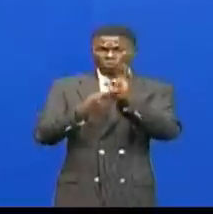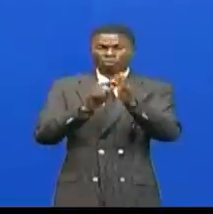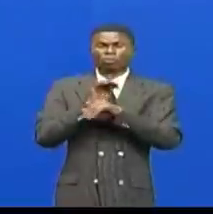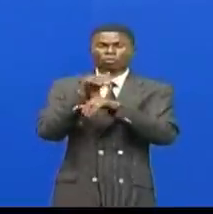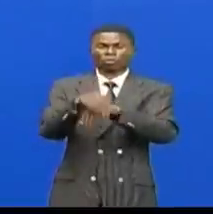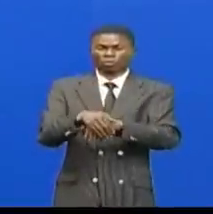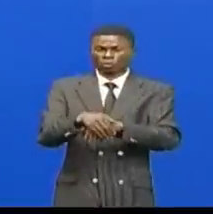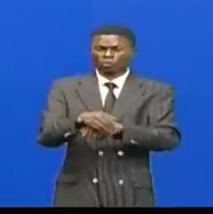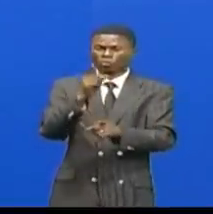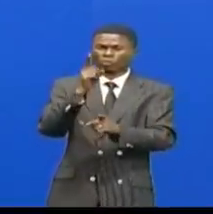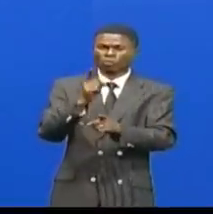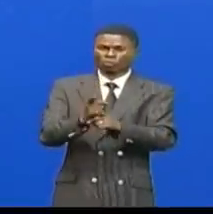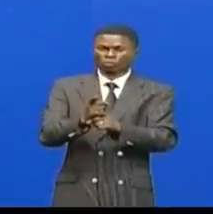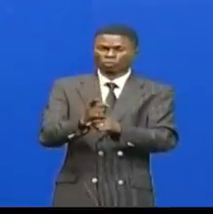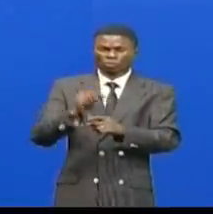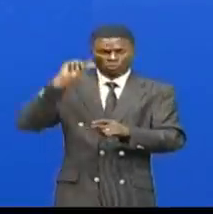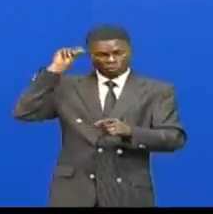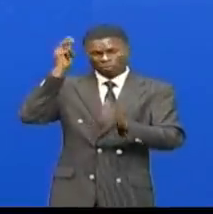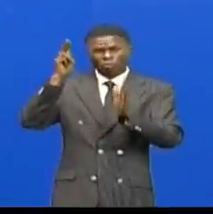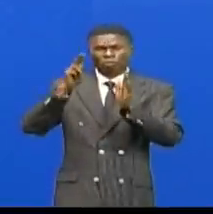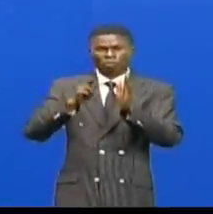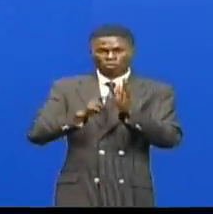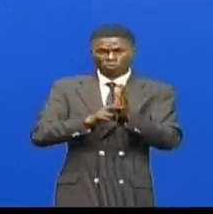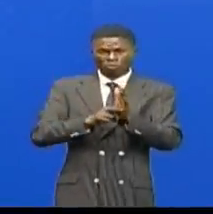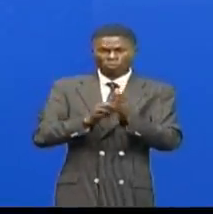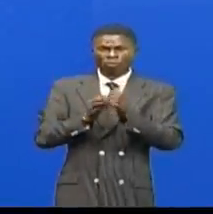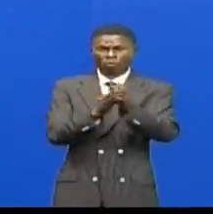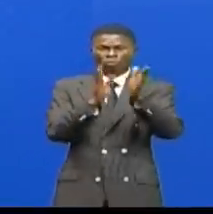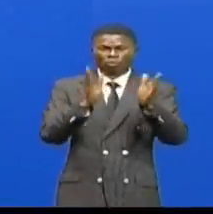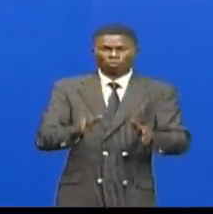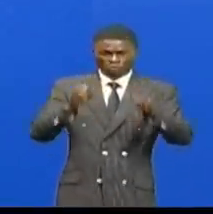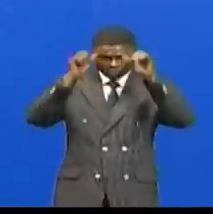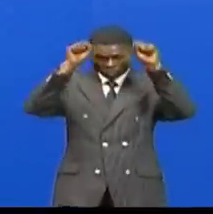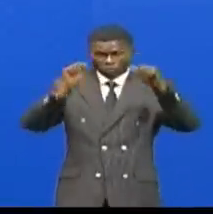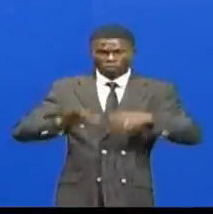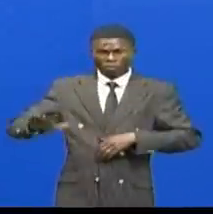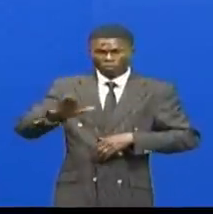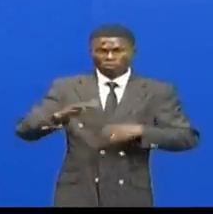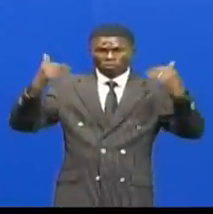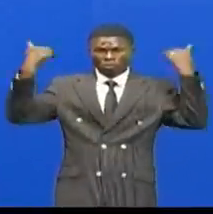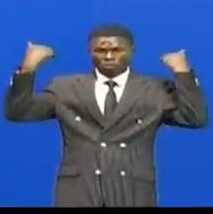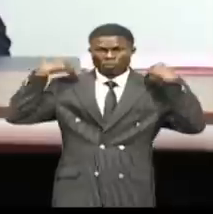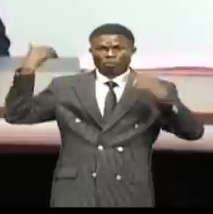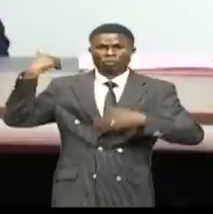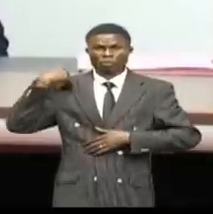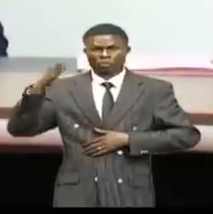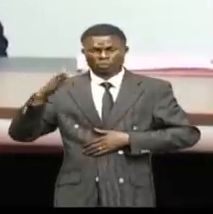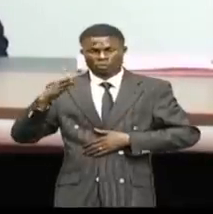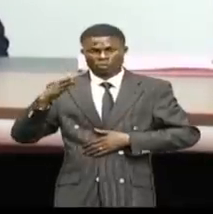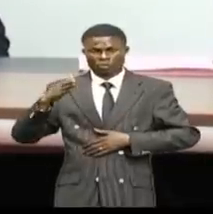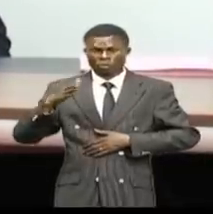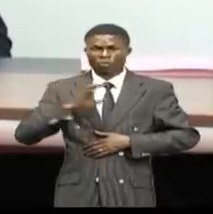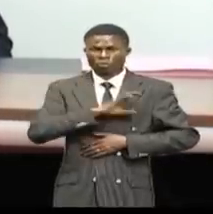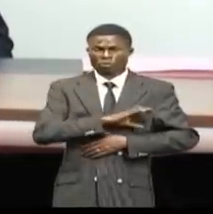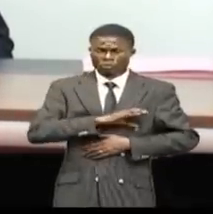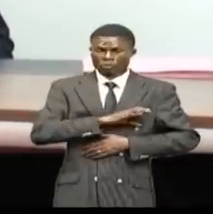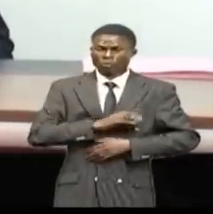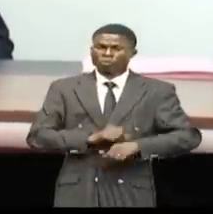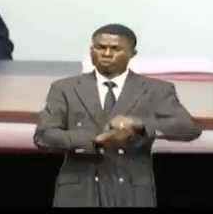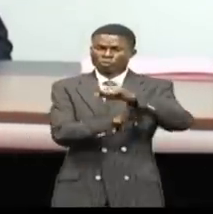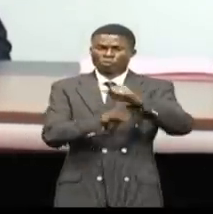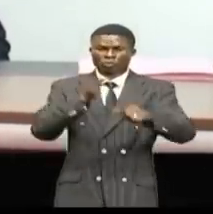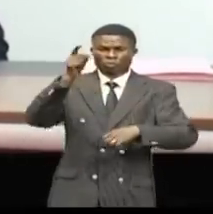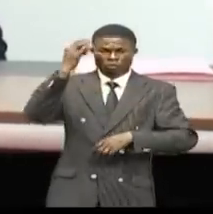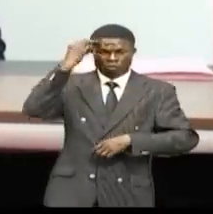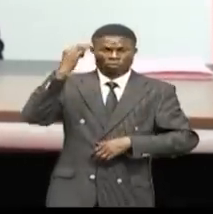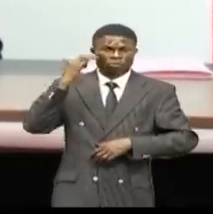l'engagement indéfectible du gouvernement sous le leadership du président de la République chef de l'État et la conduite du Premier ministre chef du